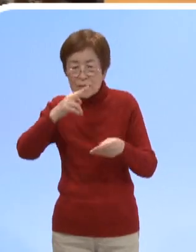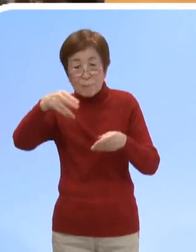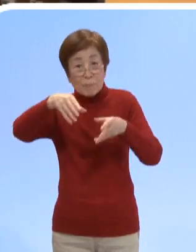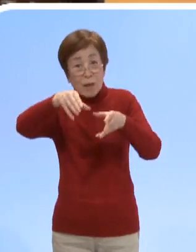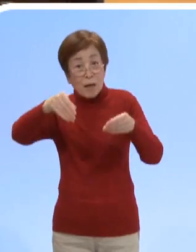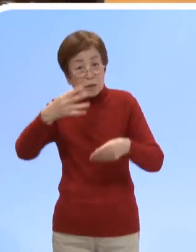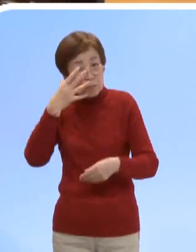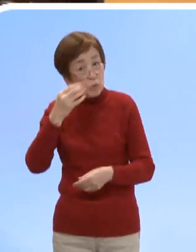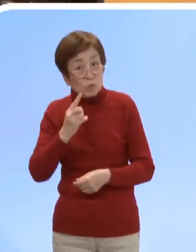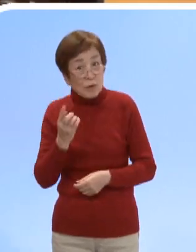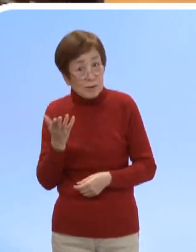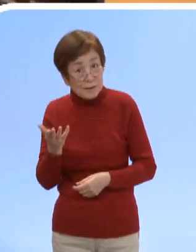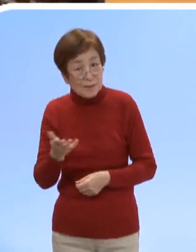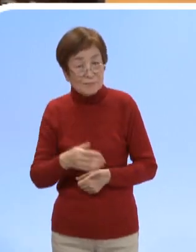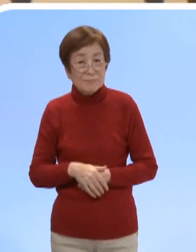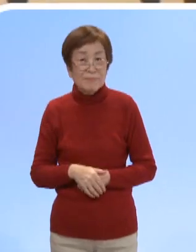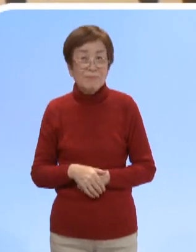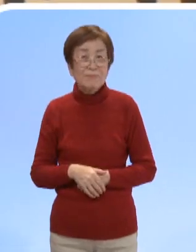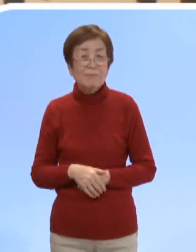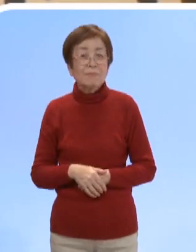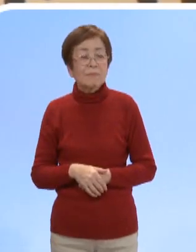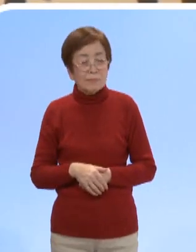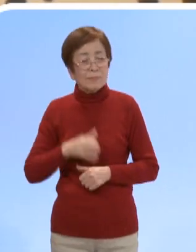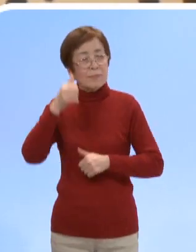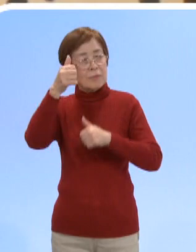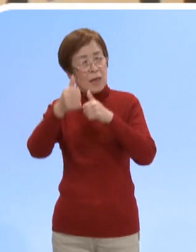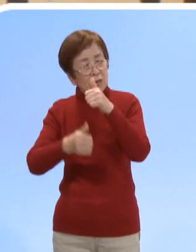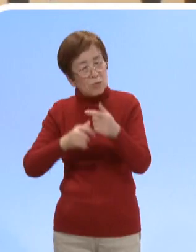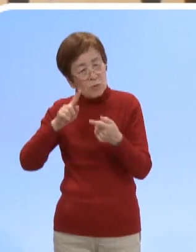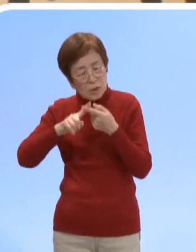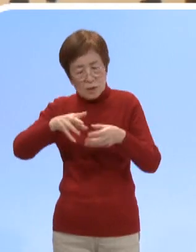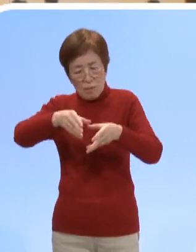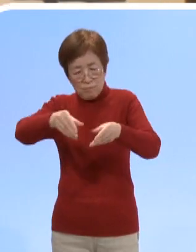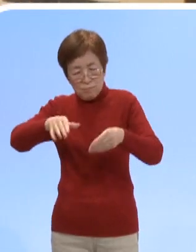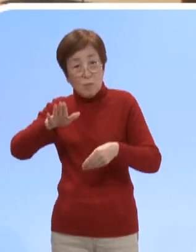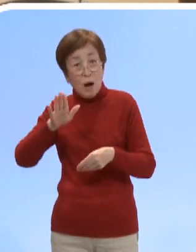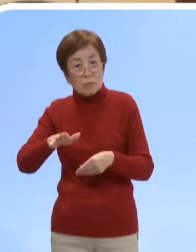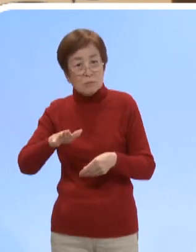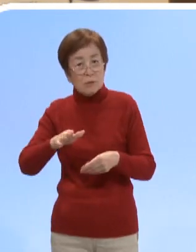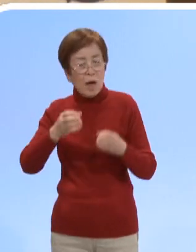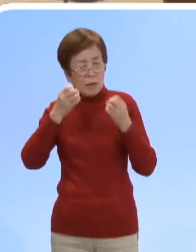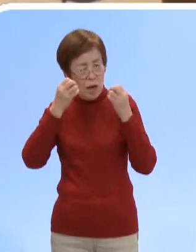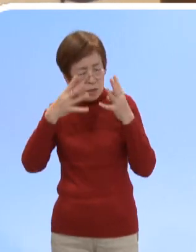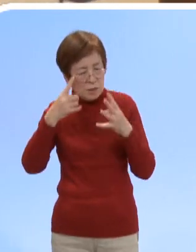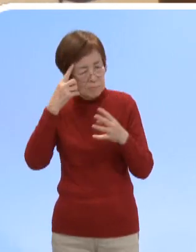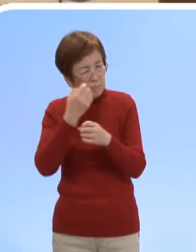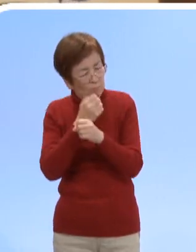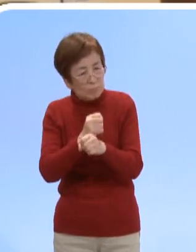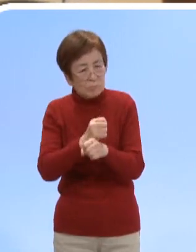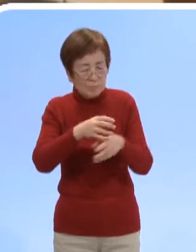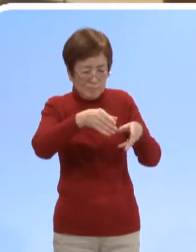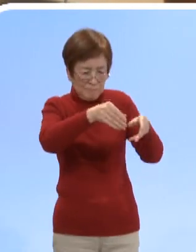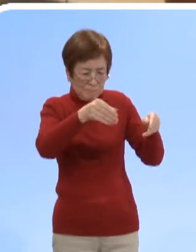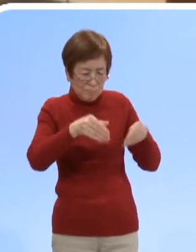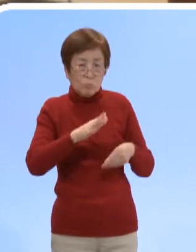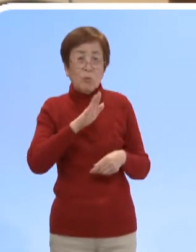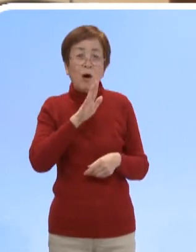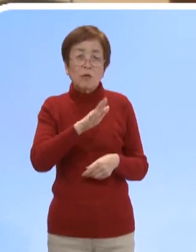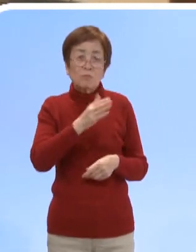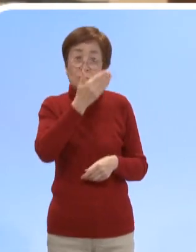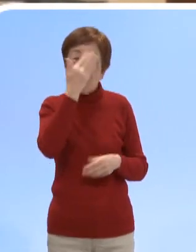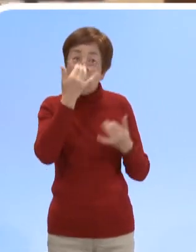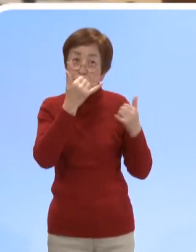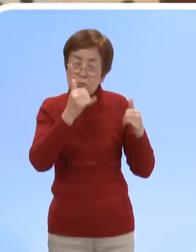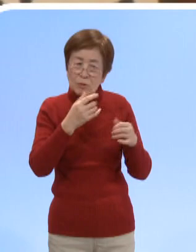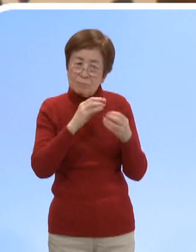伺いしました。 伝統的なものもあれば、全然的な新しい、いろんな色使いをする若